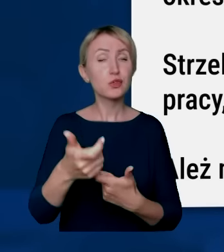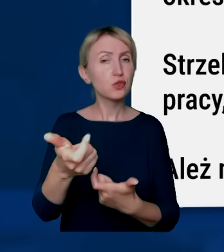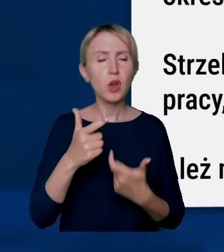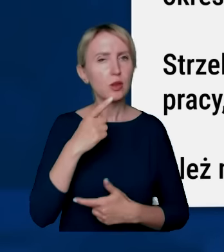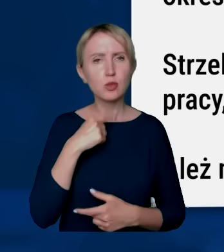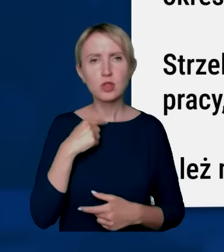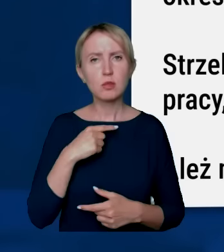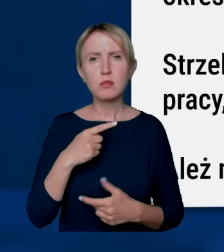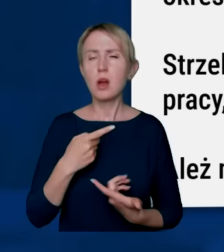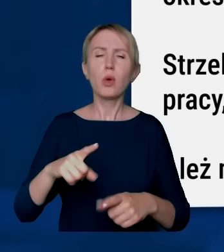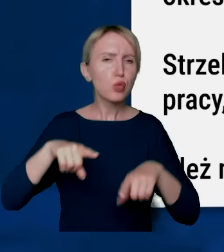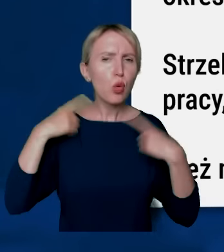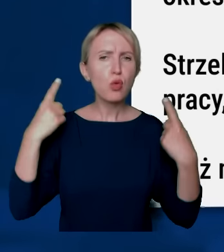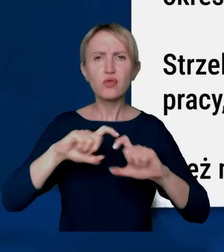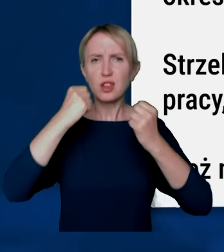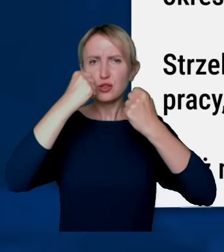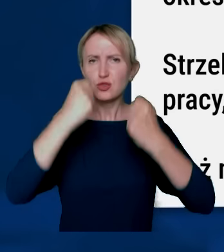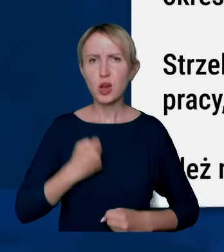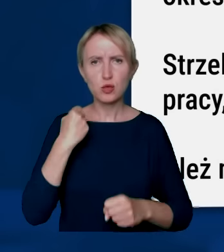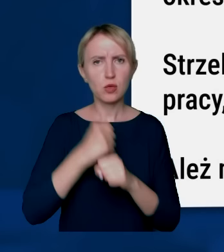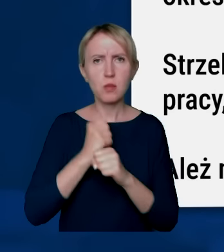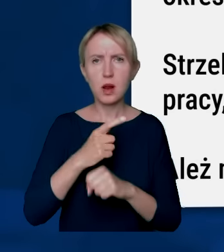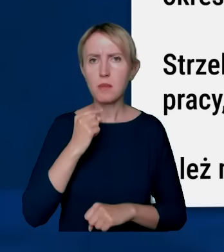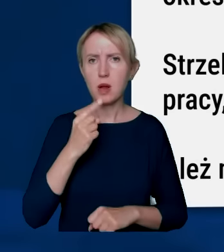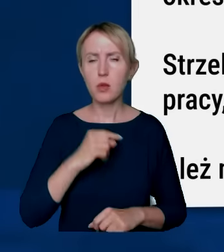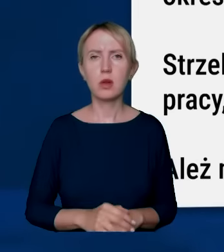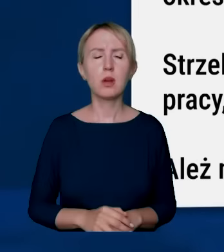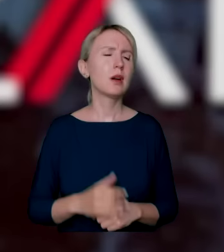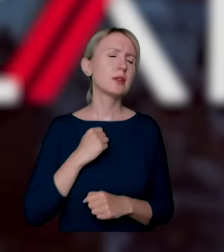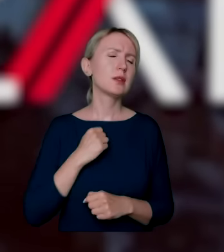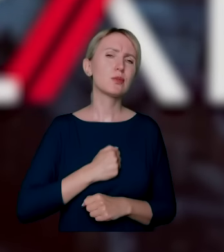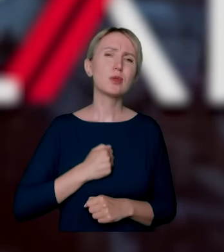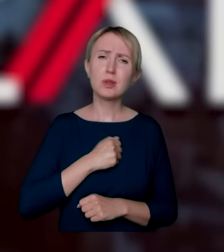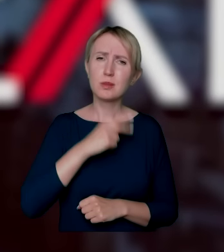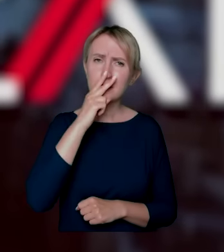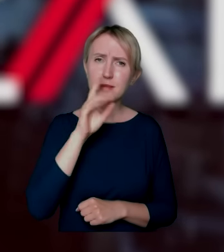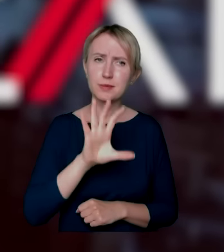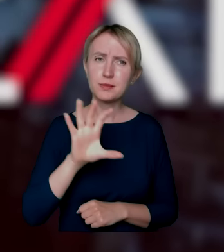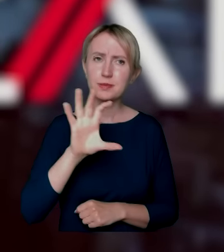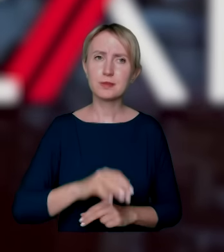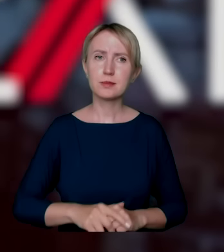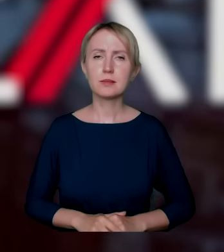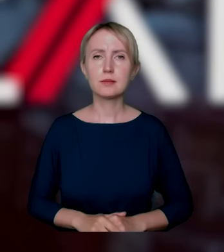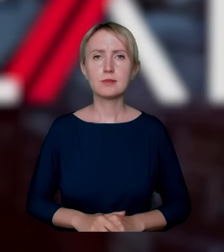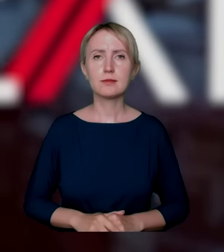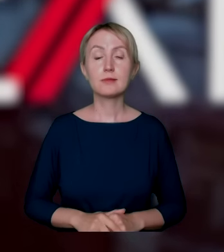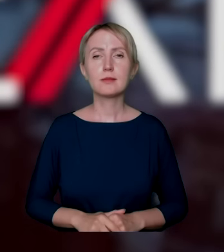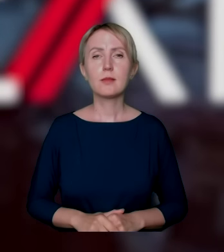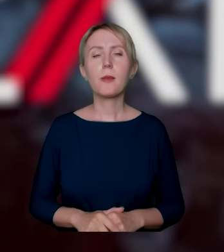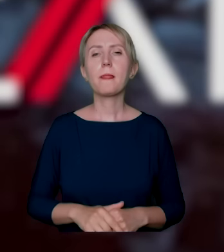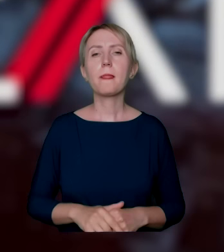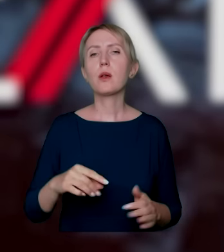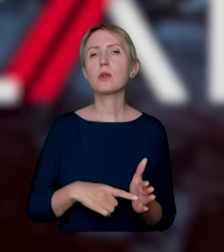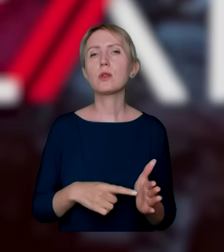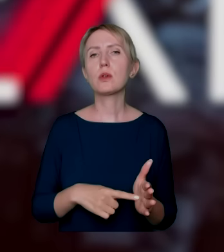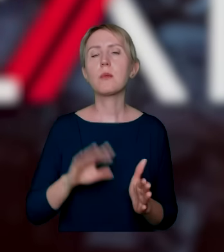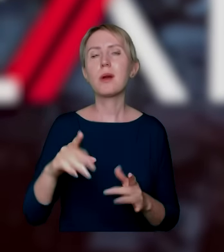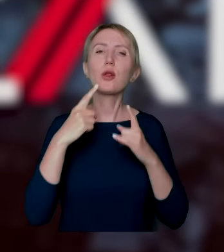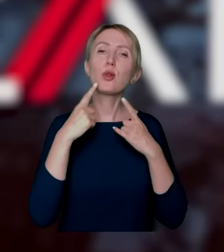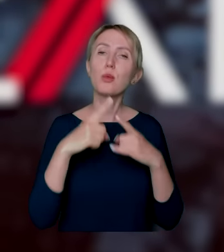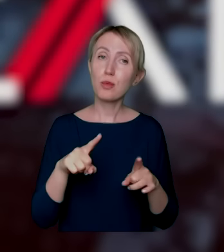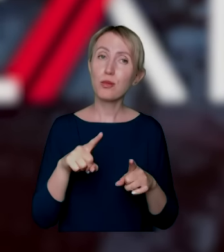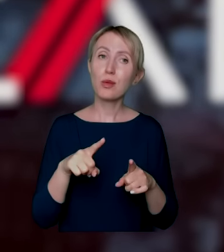Dożywocie i ciężkie obozy pracy też za mało. Ależ mi przykro na to patrzeć. No, za ten akt barbarzyństwa odpowiedzialne są oczywiście tak